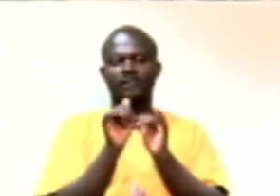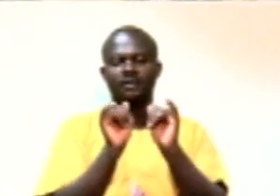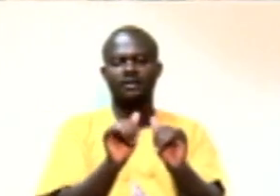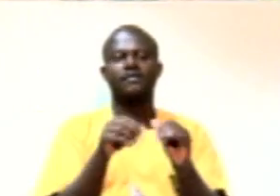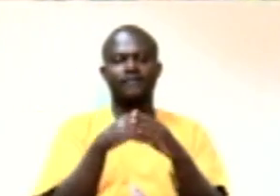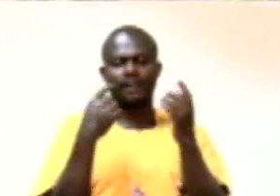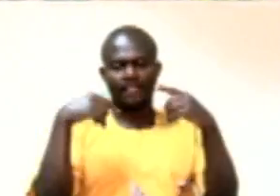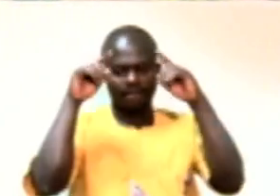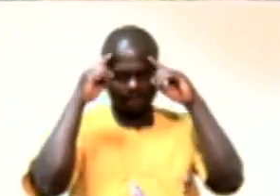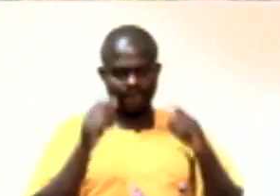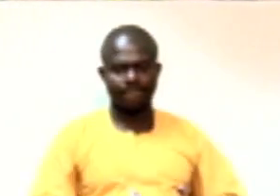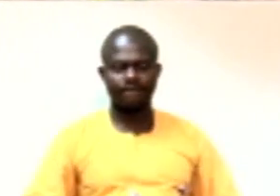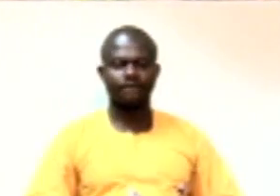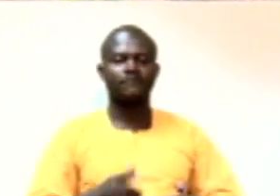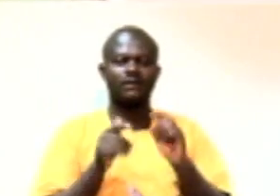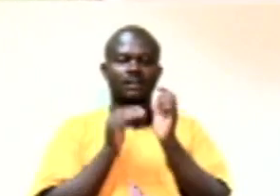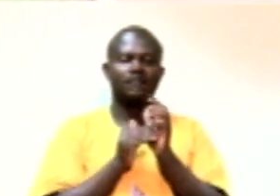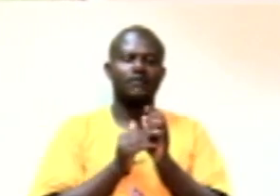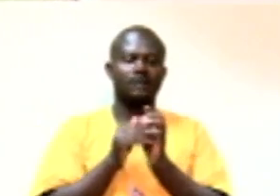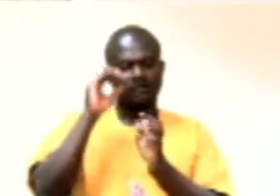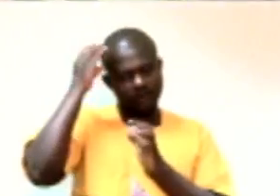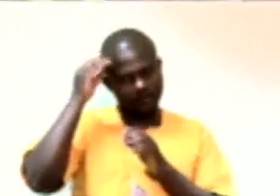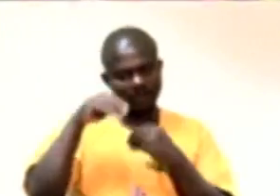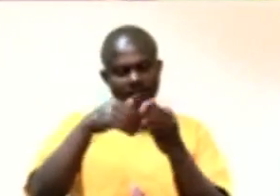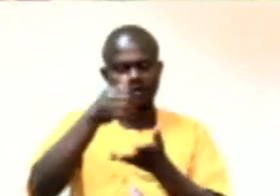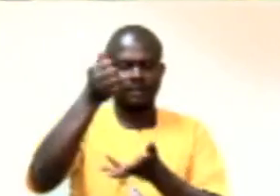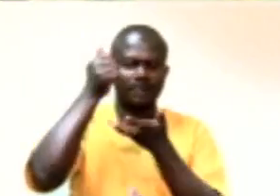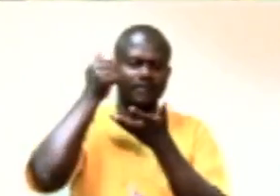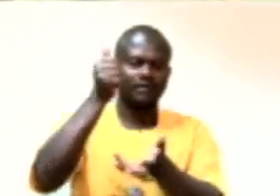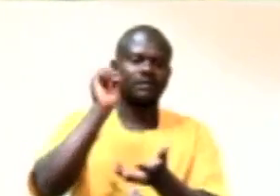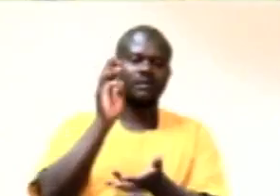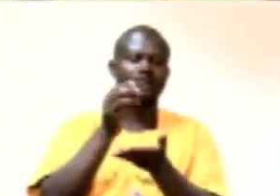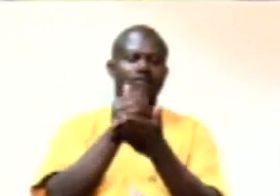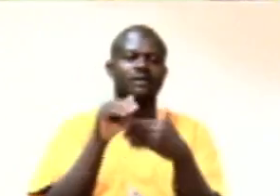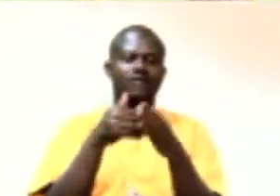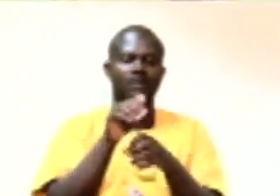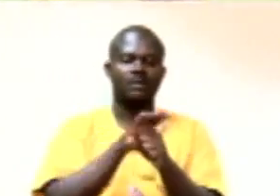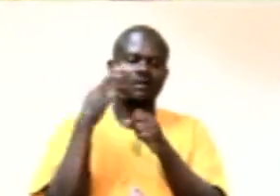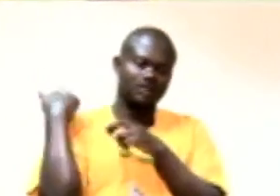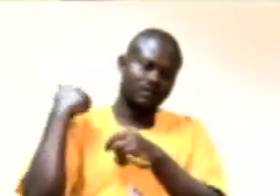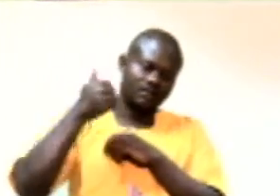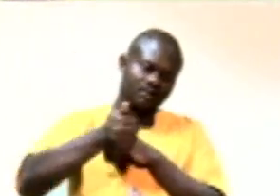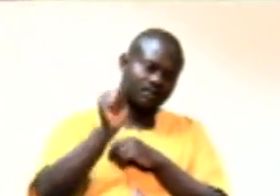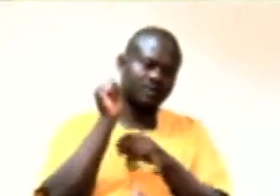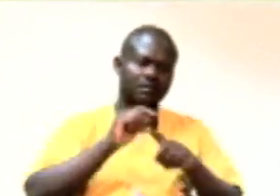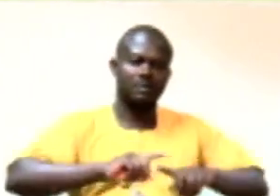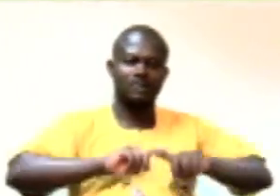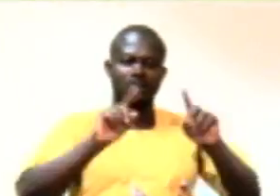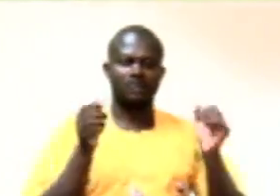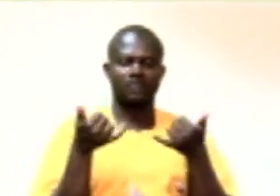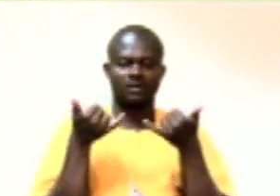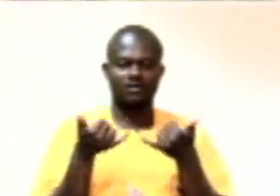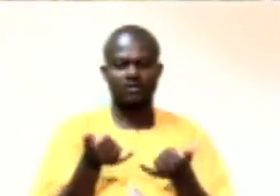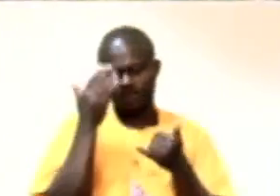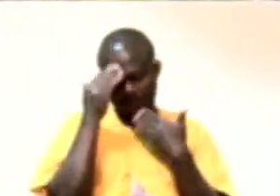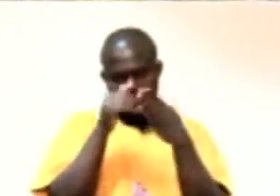rwa kaminuza. Ikindi nuko koleji zizajya zigenerwa ingengo y'imari izazifasha kuzuza inshingano zazo, bitandukanye nuko bimeze ubu,